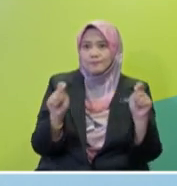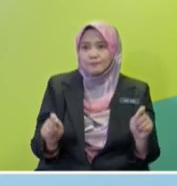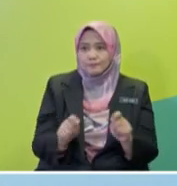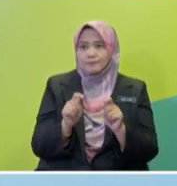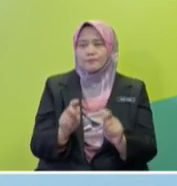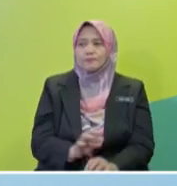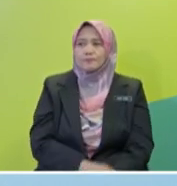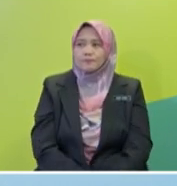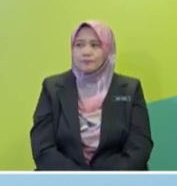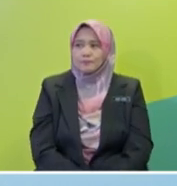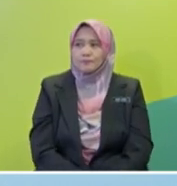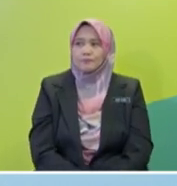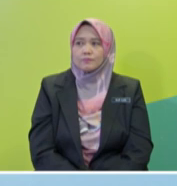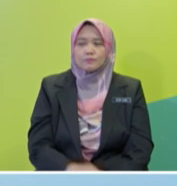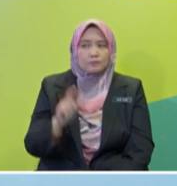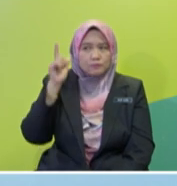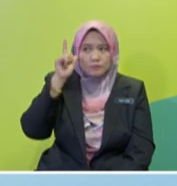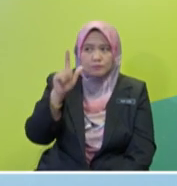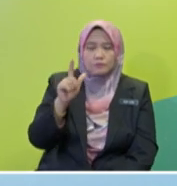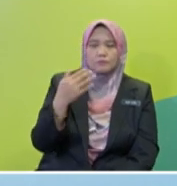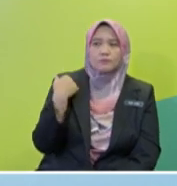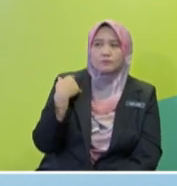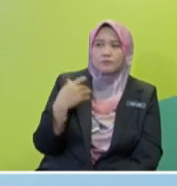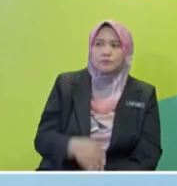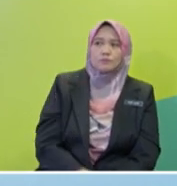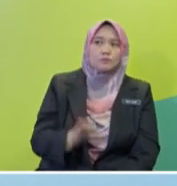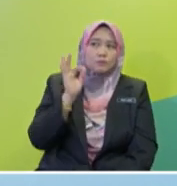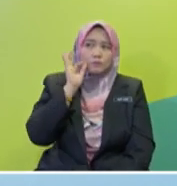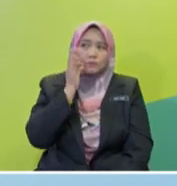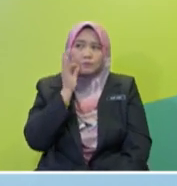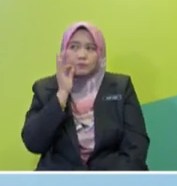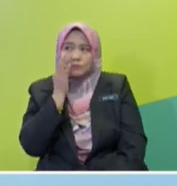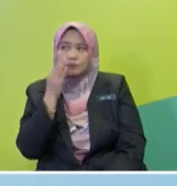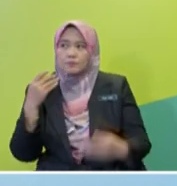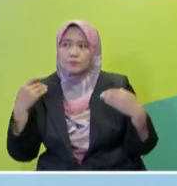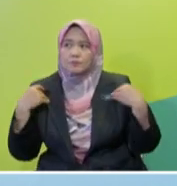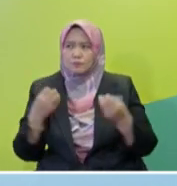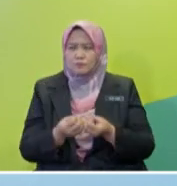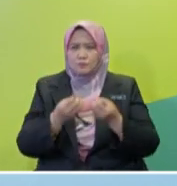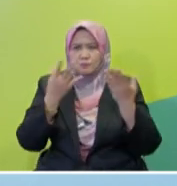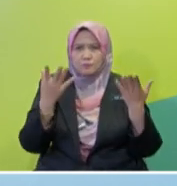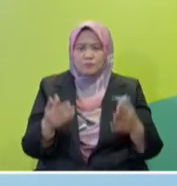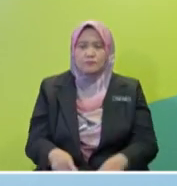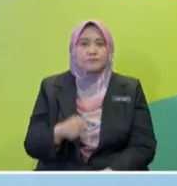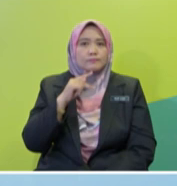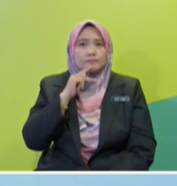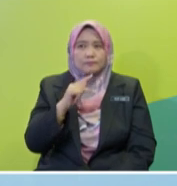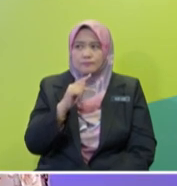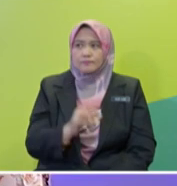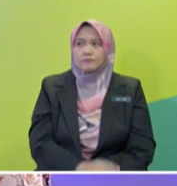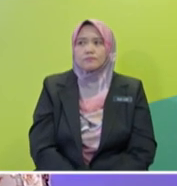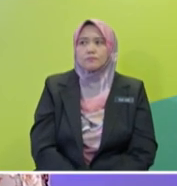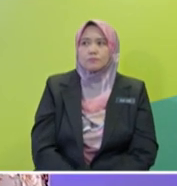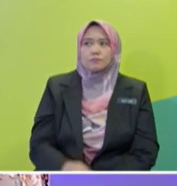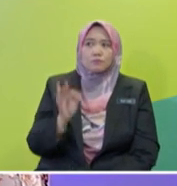dengan buah-buahan yang diimpor dan kebanyakan buah-buahan tempat dan boleh didapati sepanjang tahun ini adalah cerita tentang